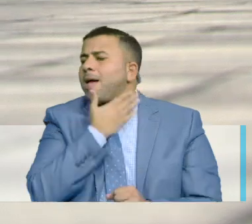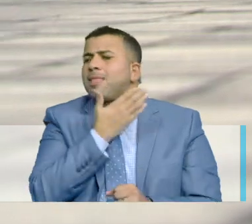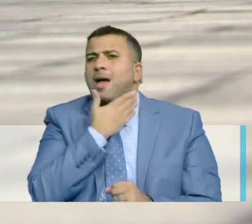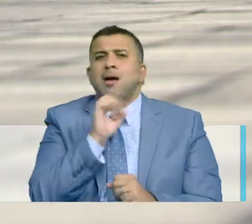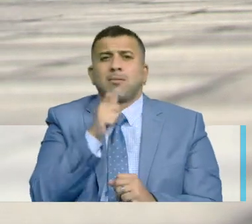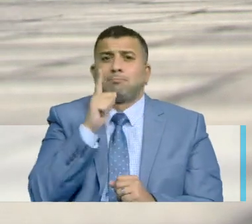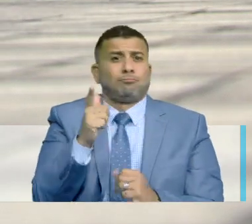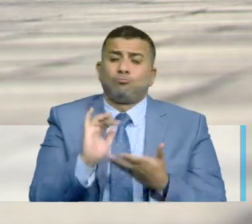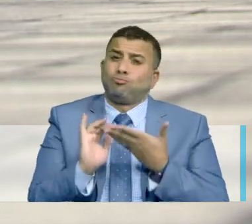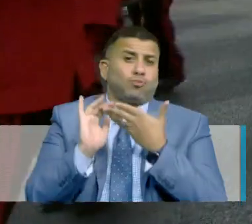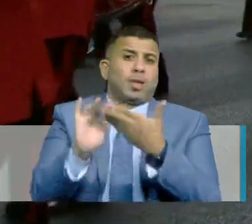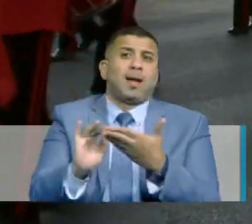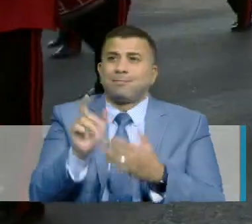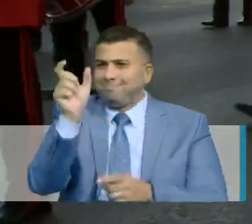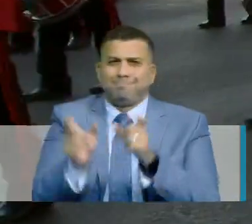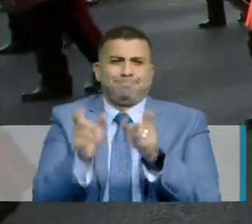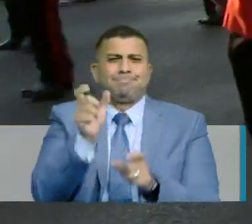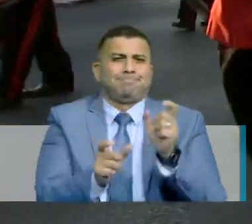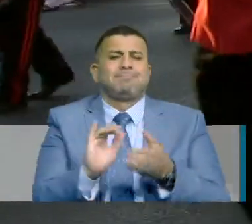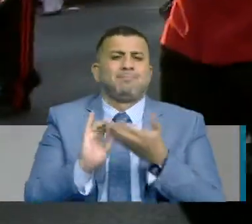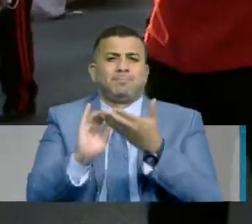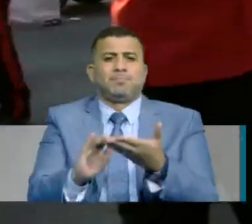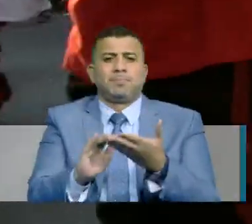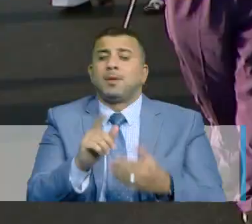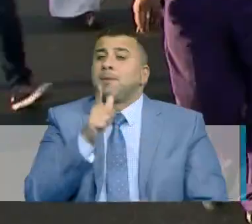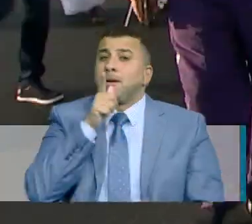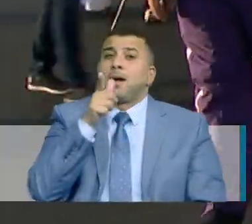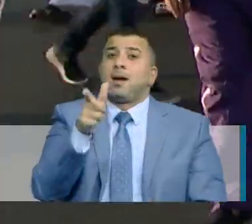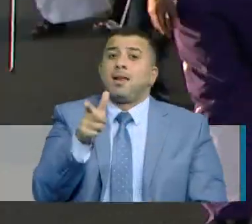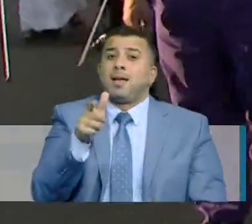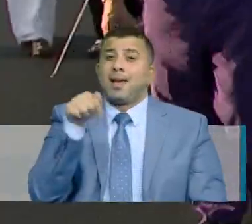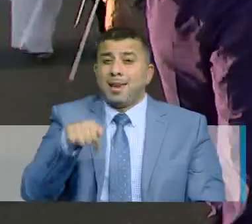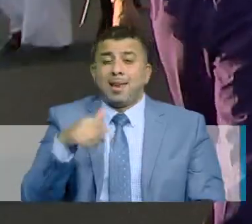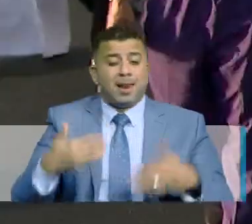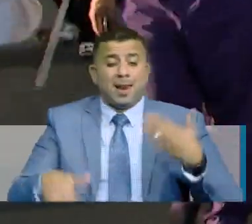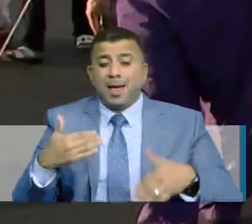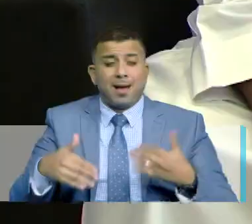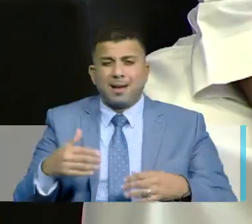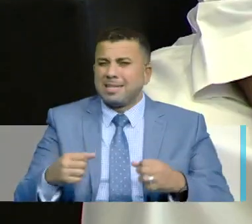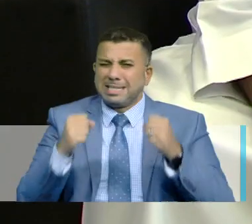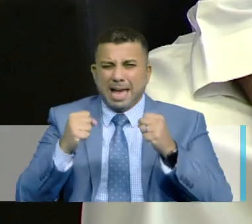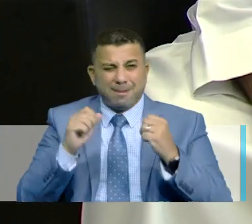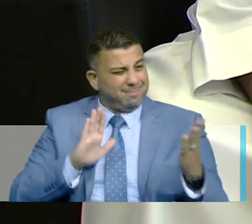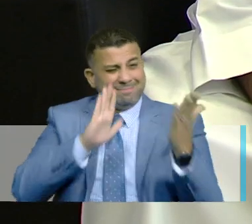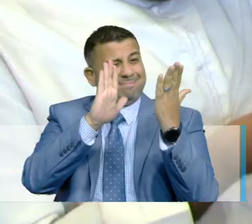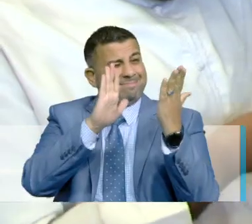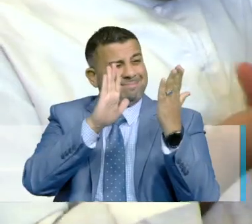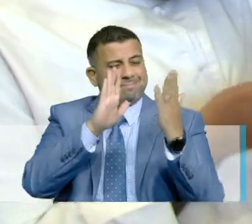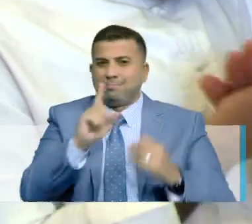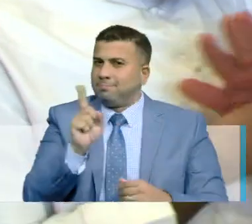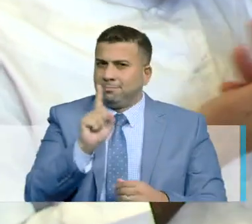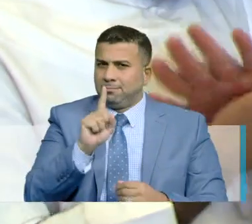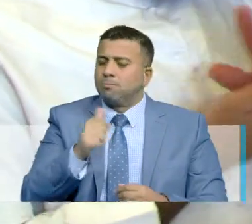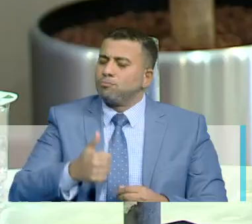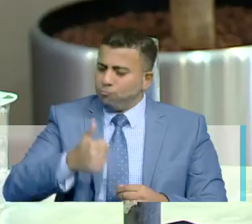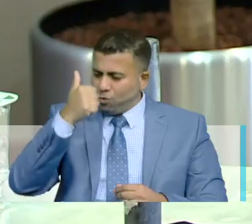التي تعين هذه الفئه فمن قال ان الاعاقه لا يمكن تحديها بل